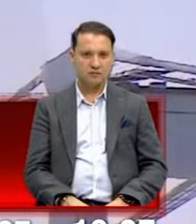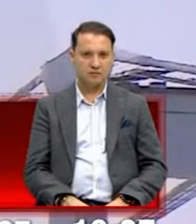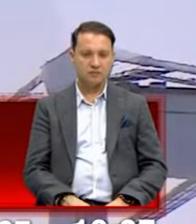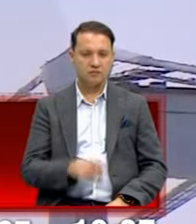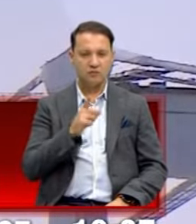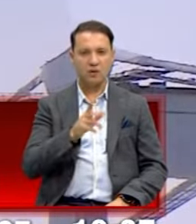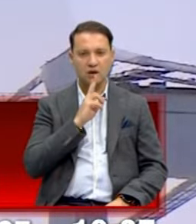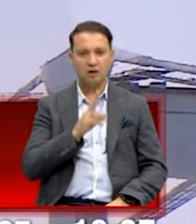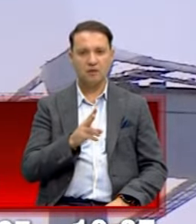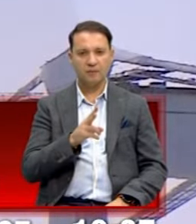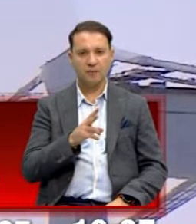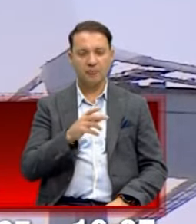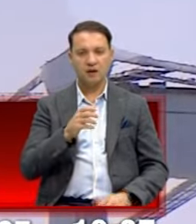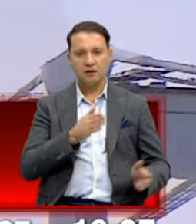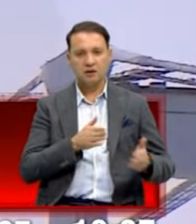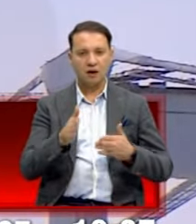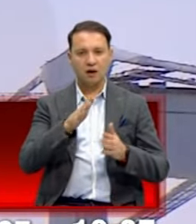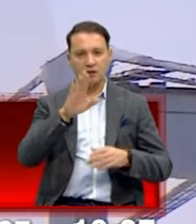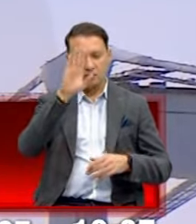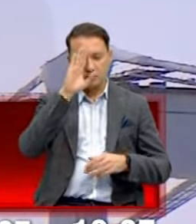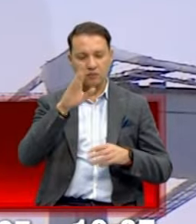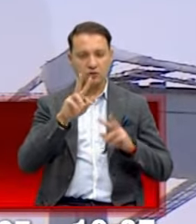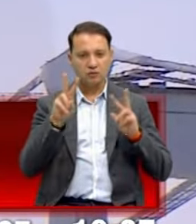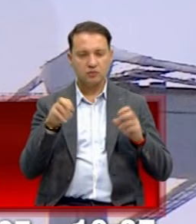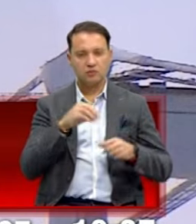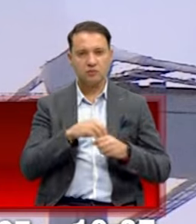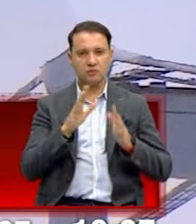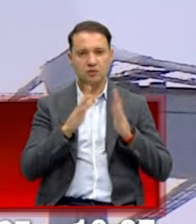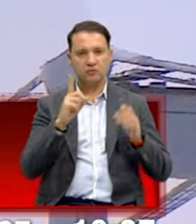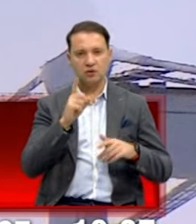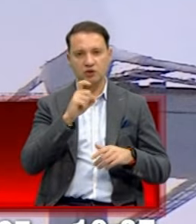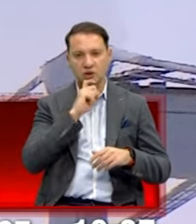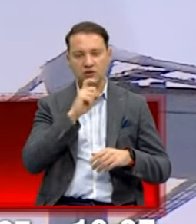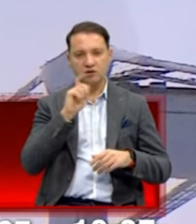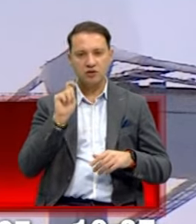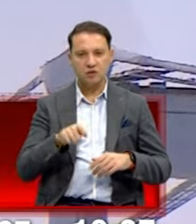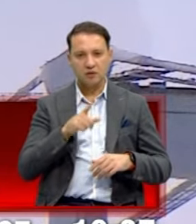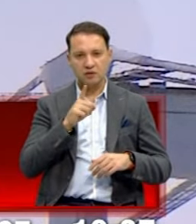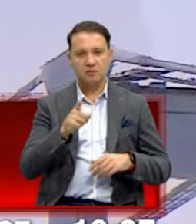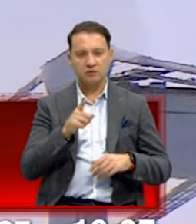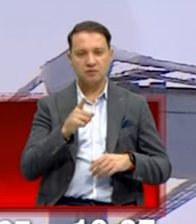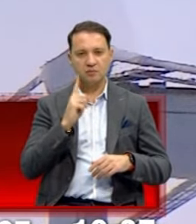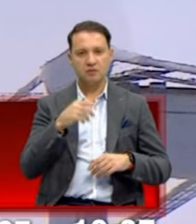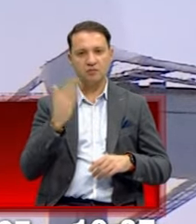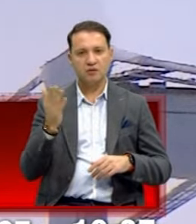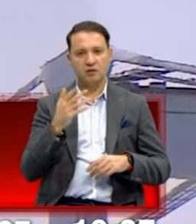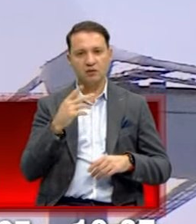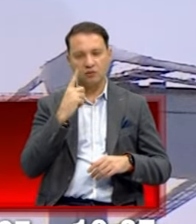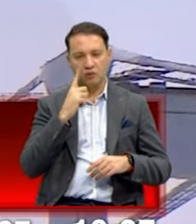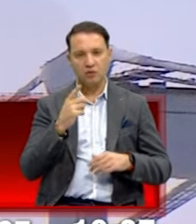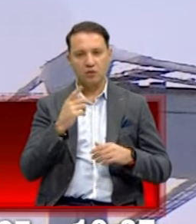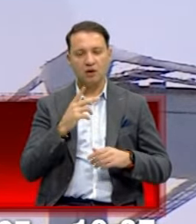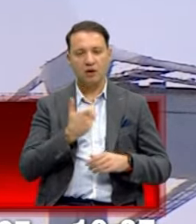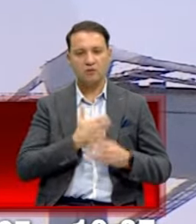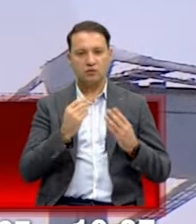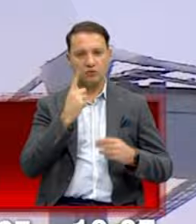Bu karar Kanal İstanbul meselesinde büyük bir yanlış yapıldığının bir başka yönüyle de hüküm